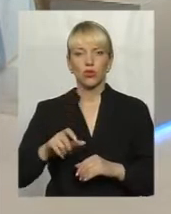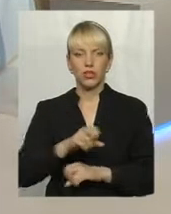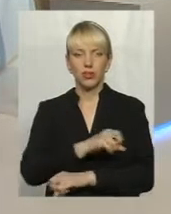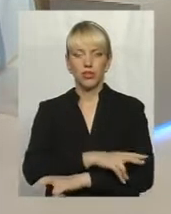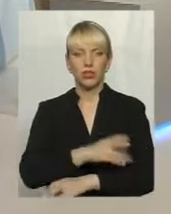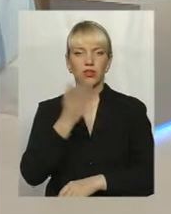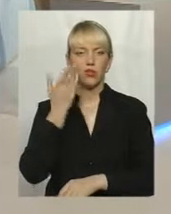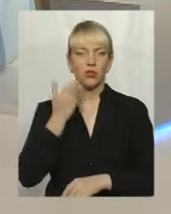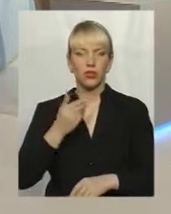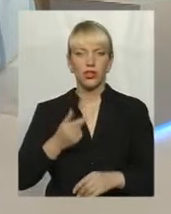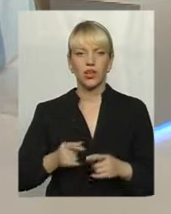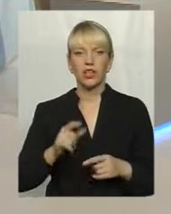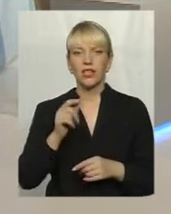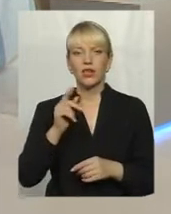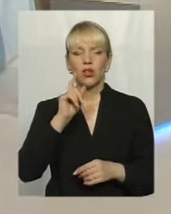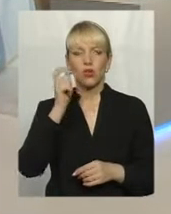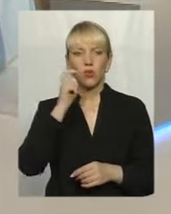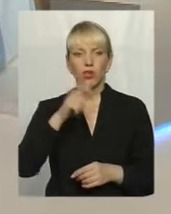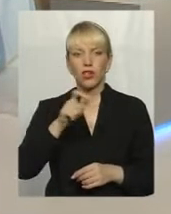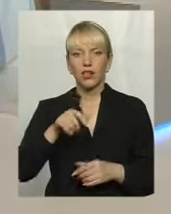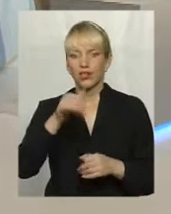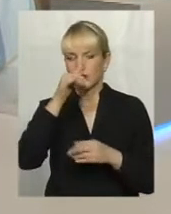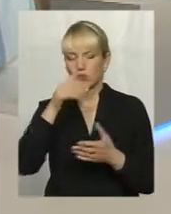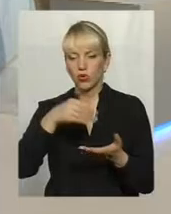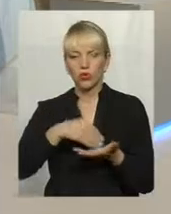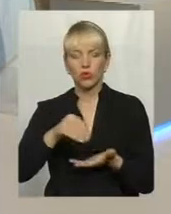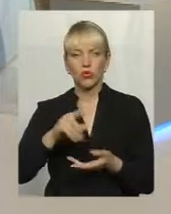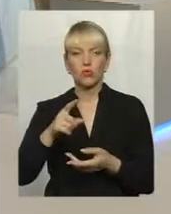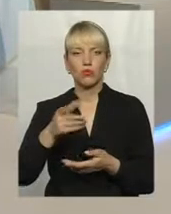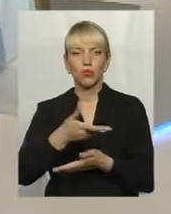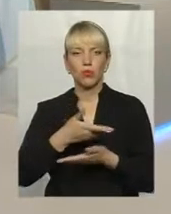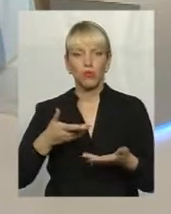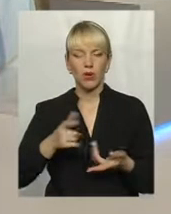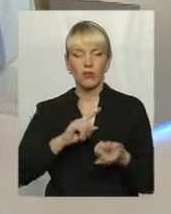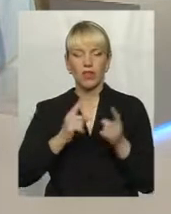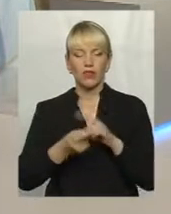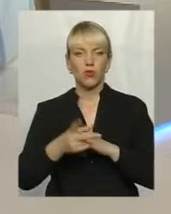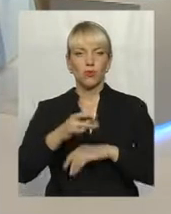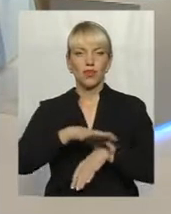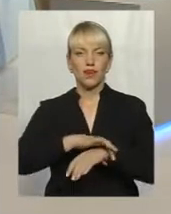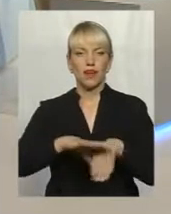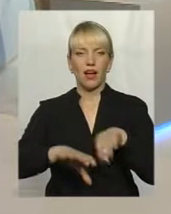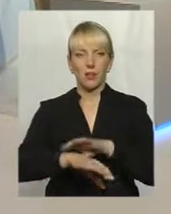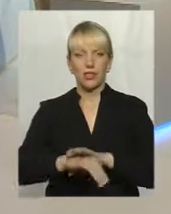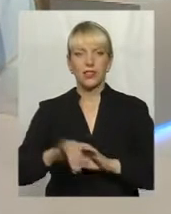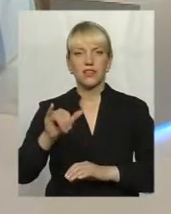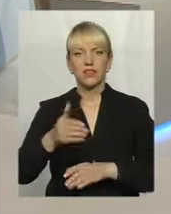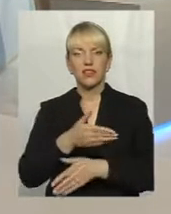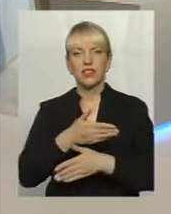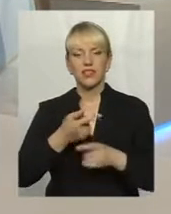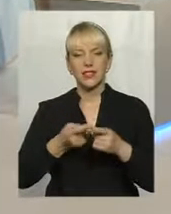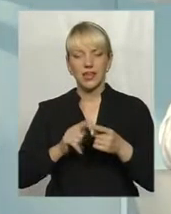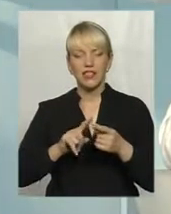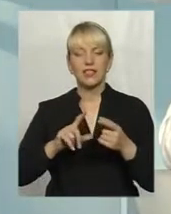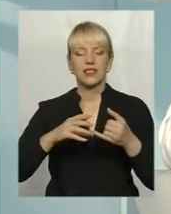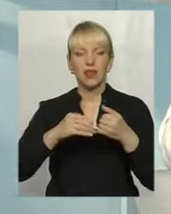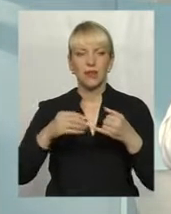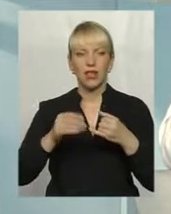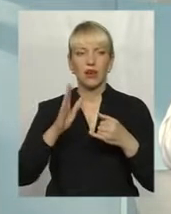частина українців землю купити не можуть, тому що ми перетворимося на найманців, і вся ця земля в кінцевому етапі стане